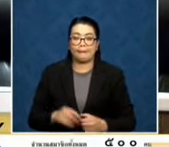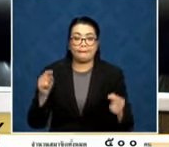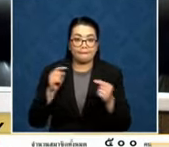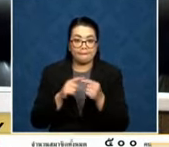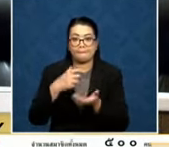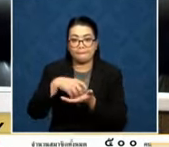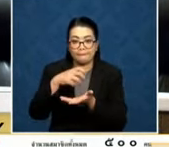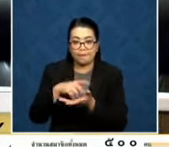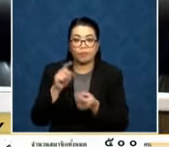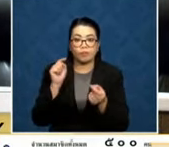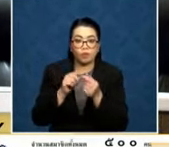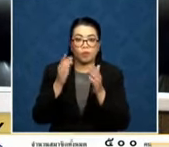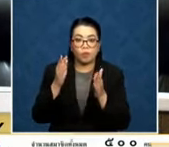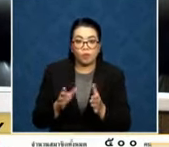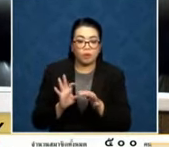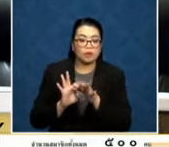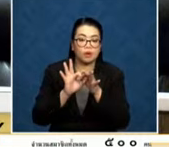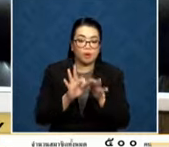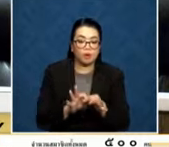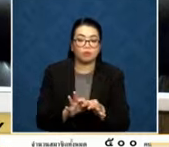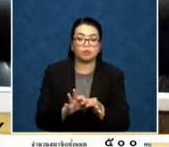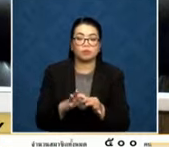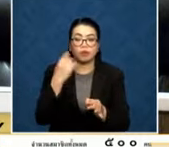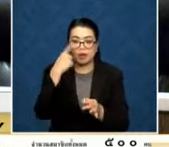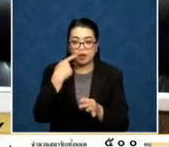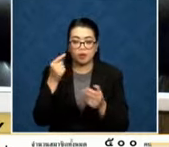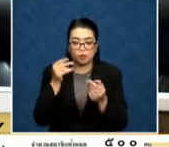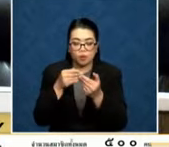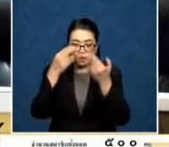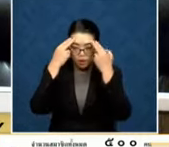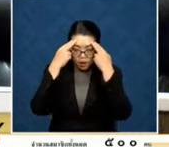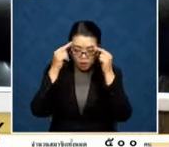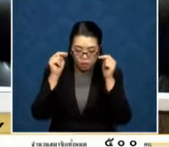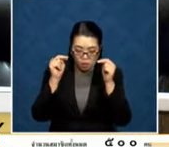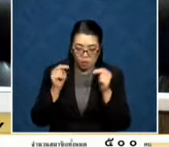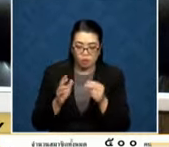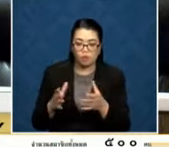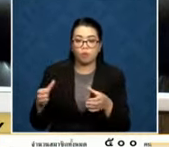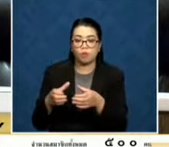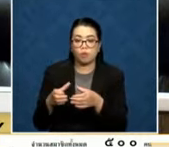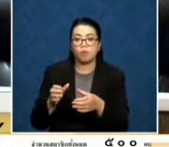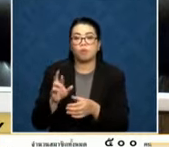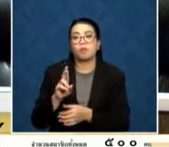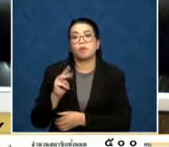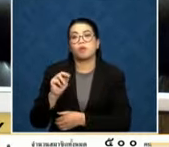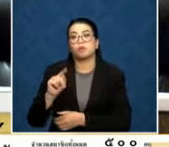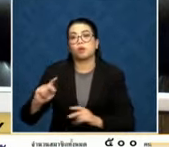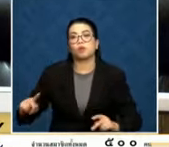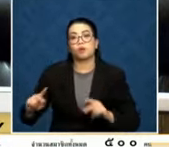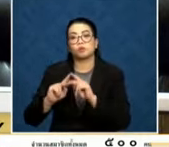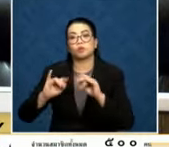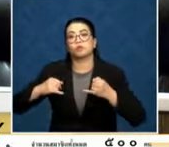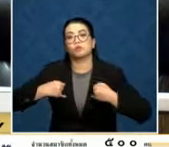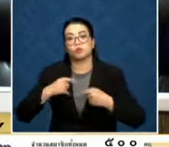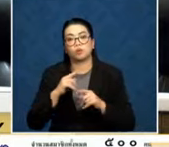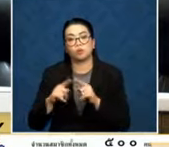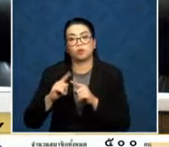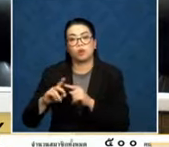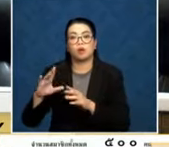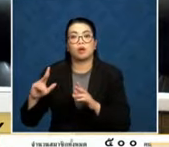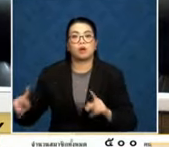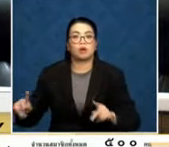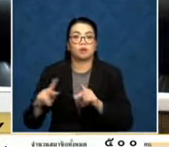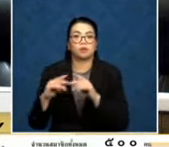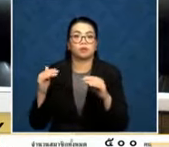ยังผู้มีส่วนเกี่ยวข้องไม่ว่าจะเป็นท่านนายกรัฐมนตรีหรือท่านรัฐมนตรีเจ้าของกระทรวงในเรื่องเกี่ยวกับกระทรวง